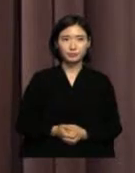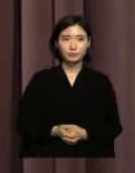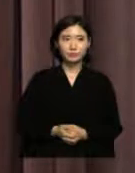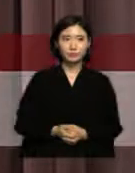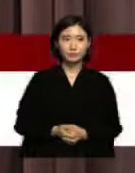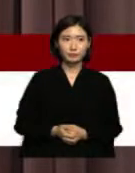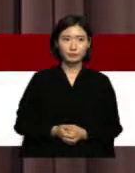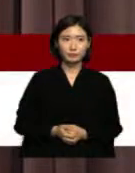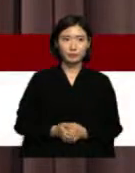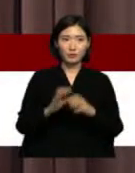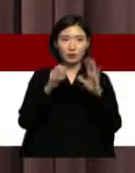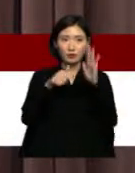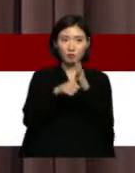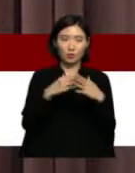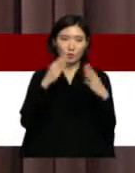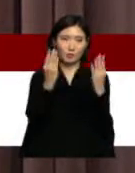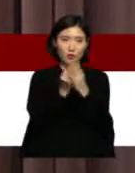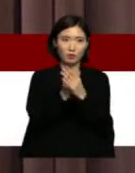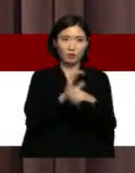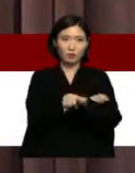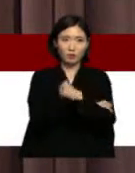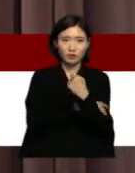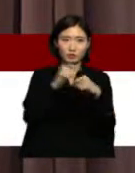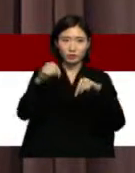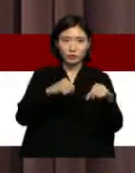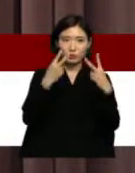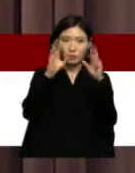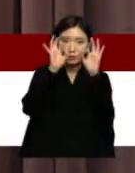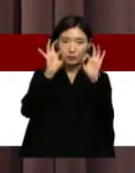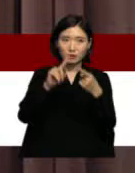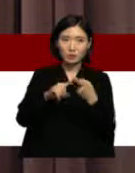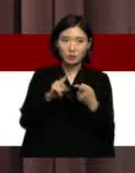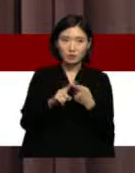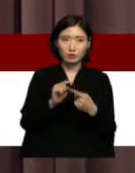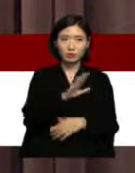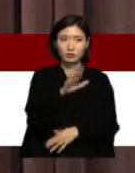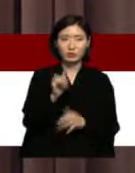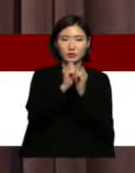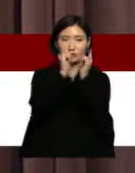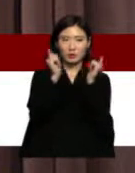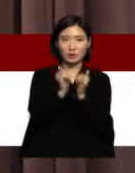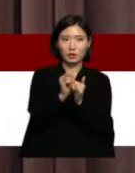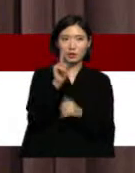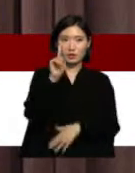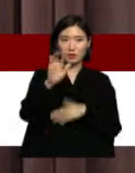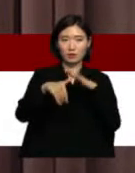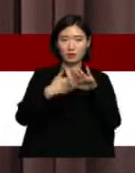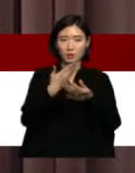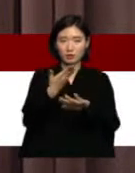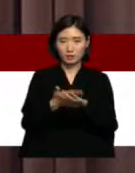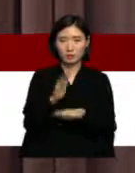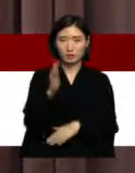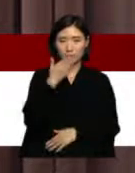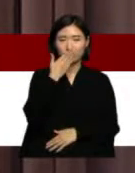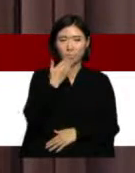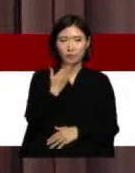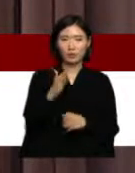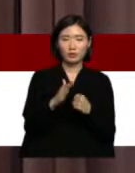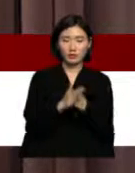아동을 완벽한 권리의 주체로 바라본다는 것 자체가 우리 사회에서는